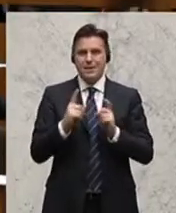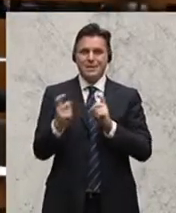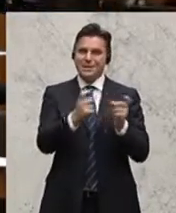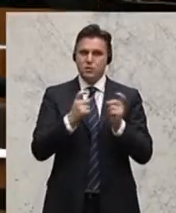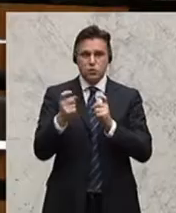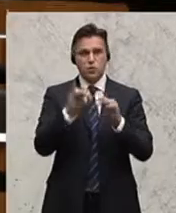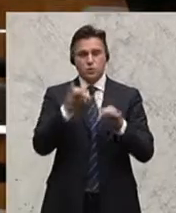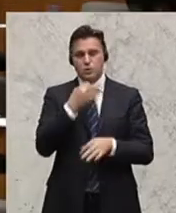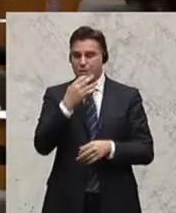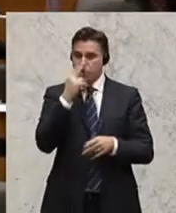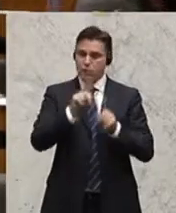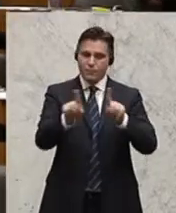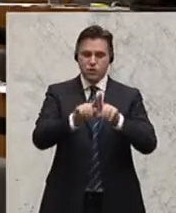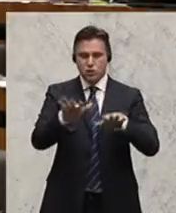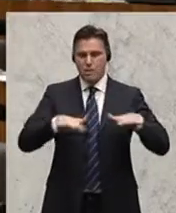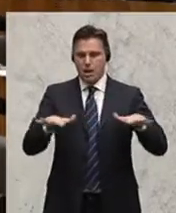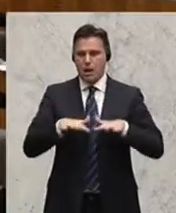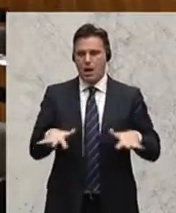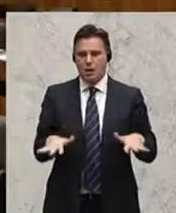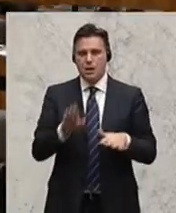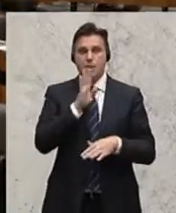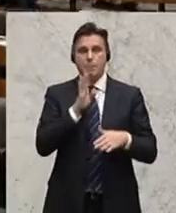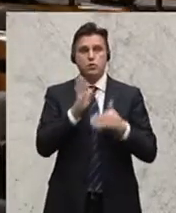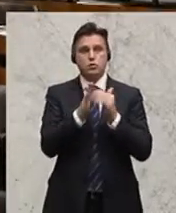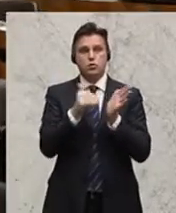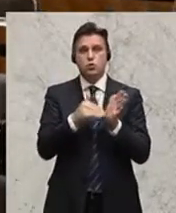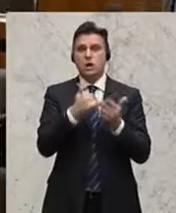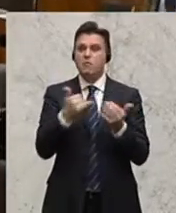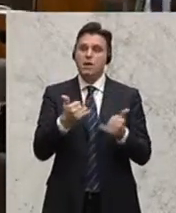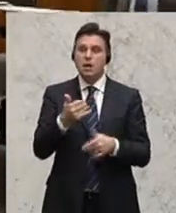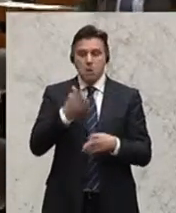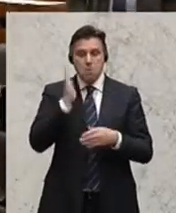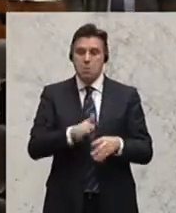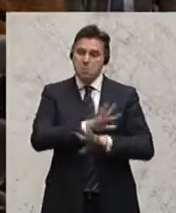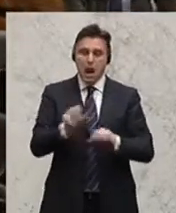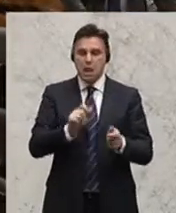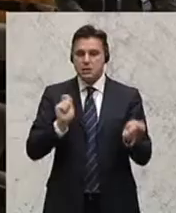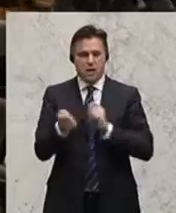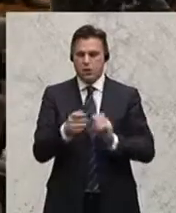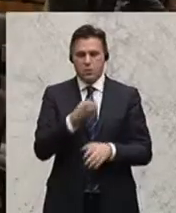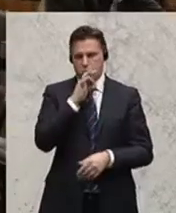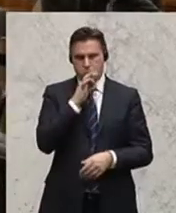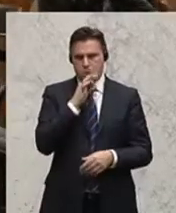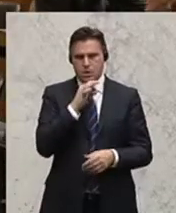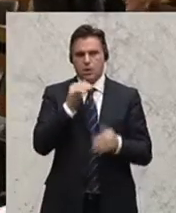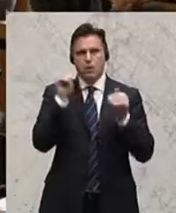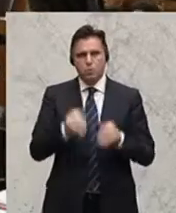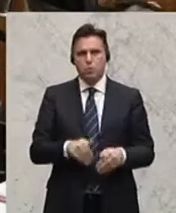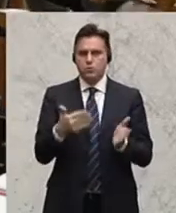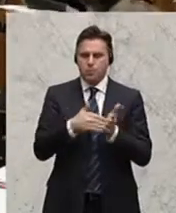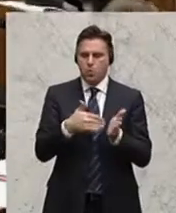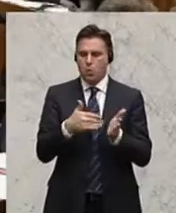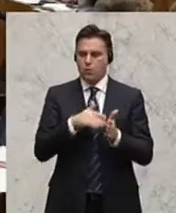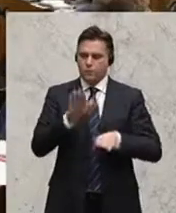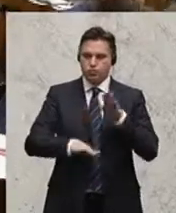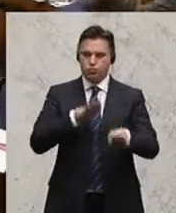sehr differenziert führen muss. Und Faktum ist auch, dass man ein Pensionssystem nicht mit einem Paukenschlag ändern kann, sondern dass es hier notwendige Schritte braucht,